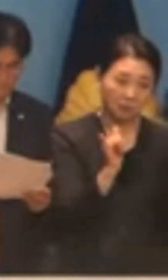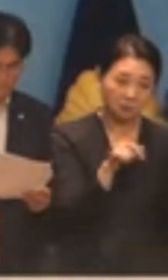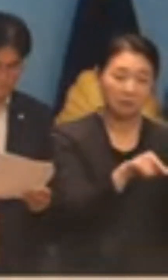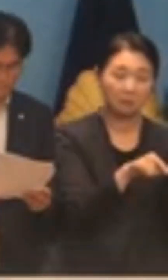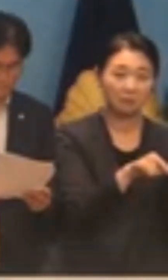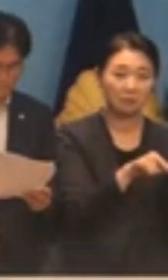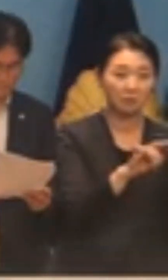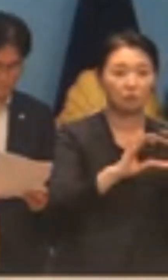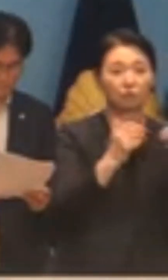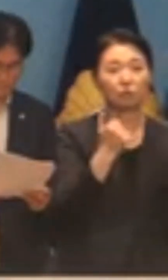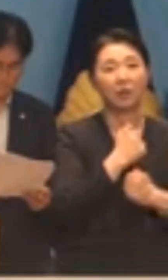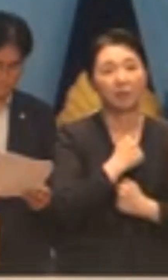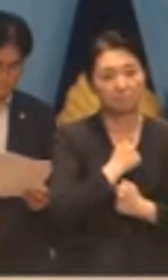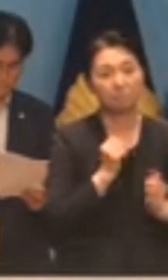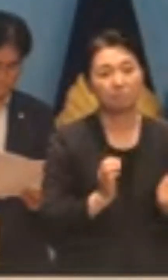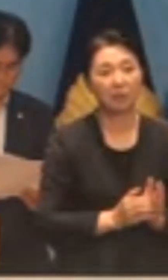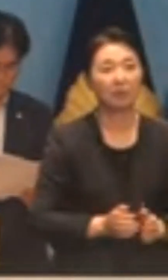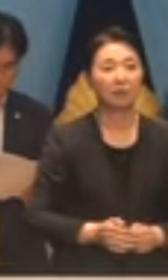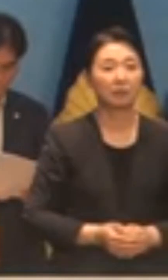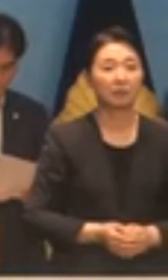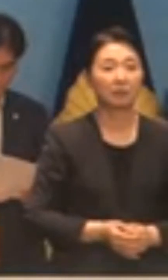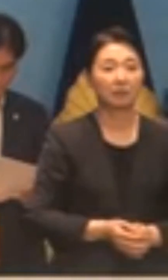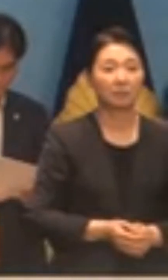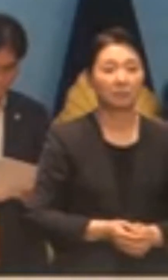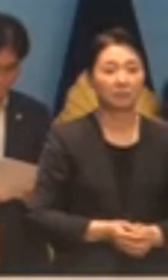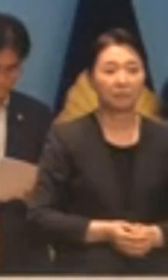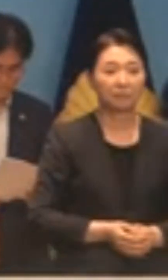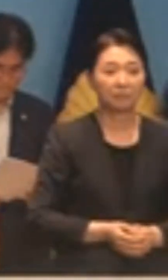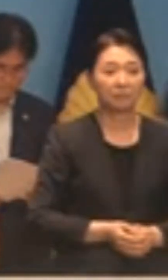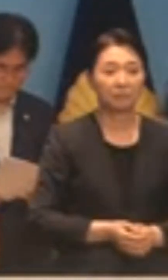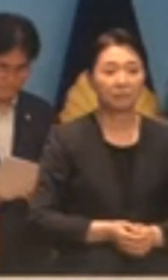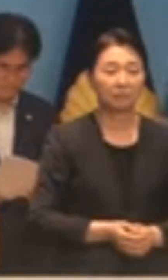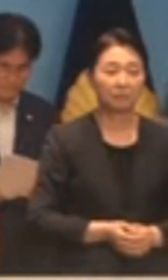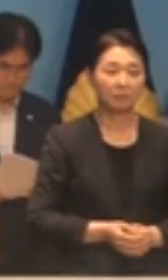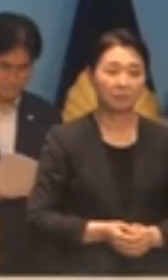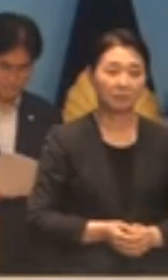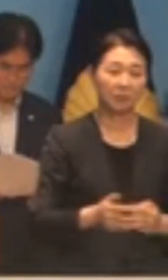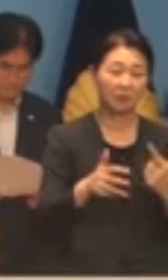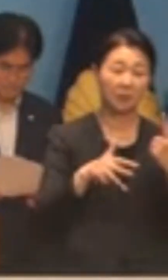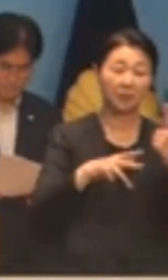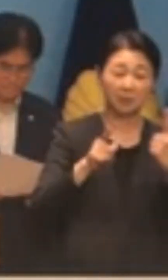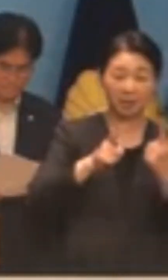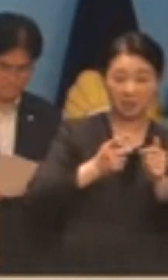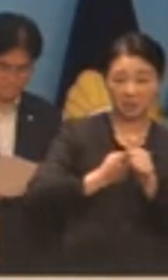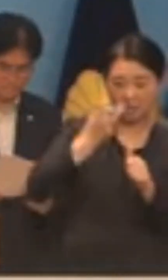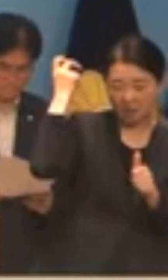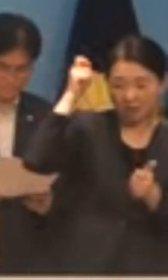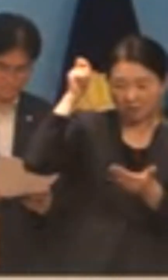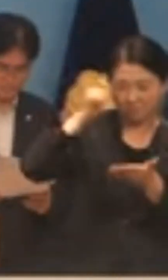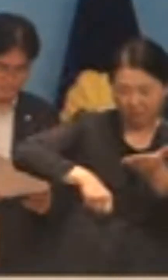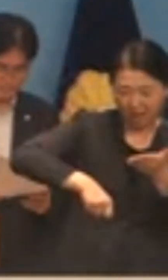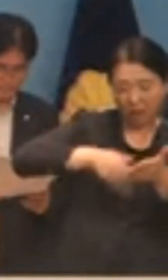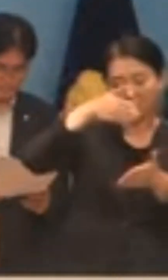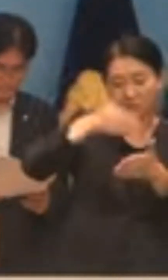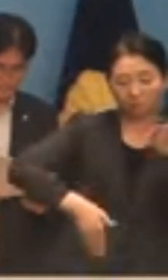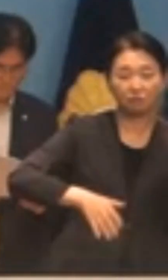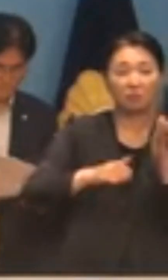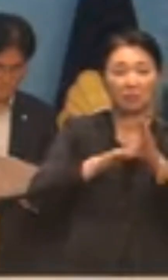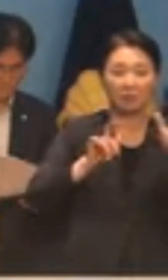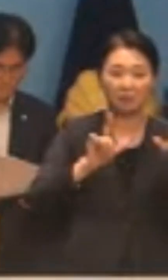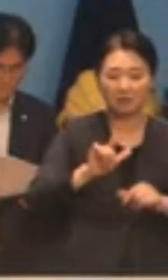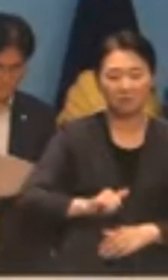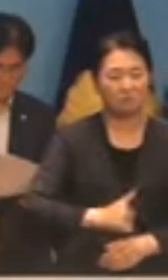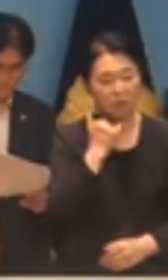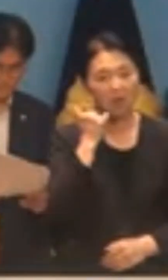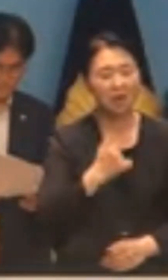시민들이 국회를 지켜냈습니다. 1차 탄핵소추안이 부결되었을 때 그날의 분노와